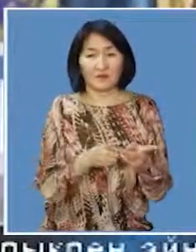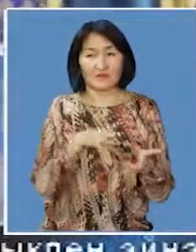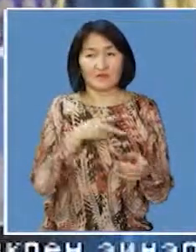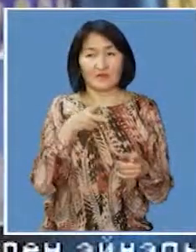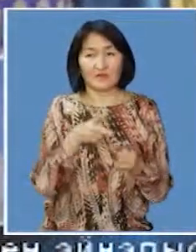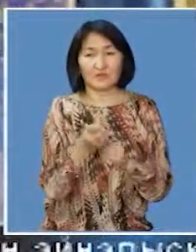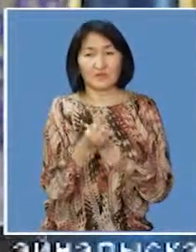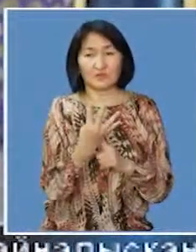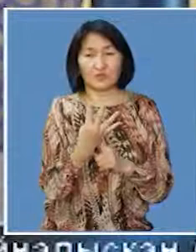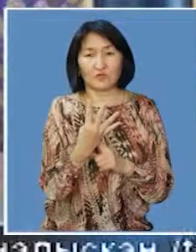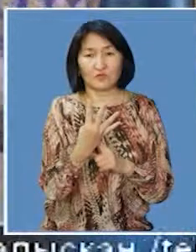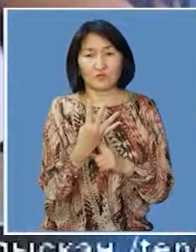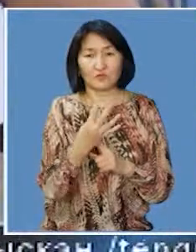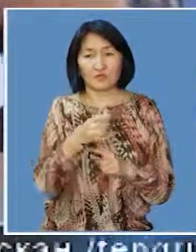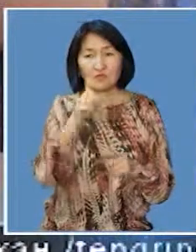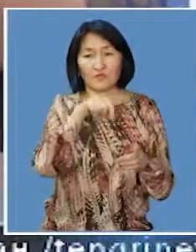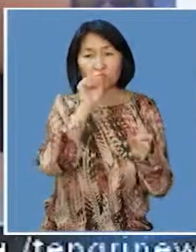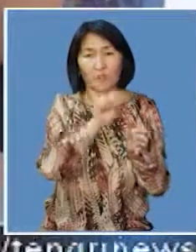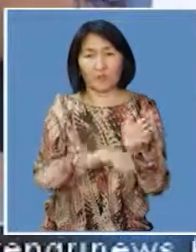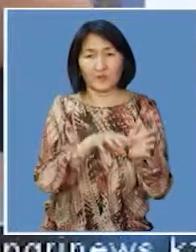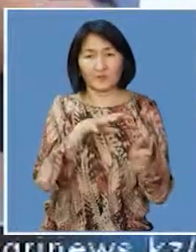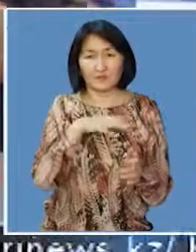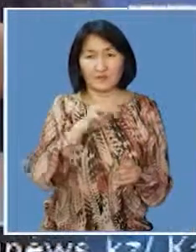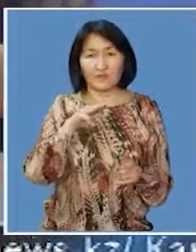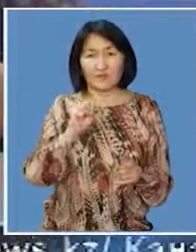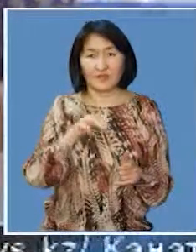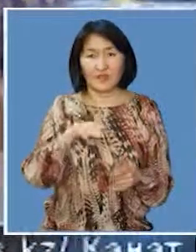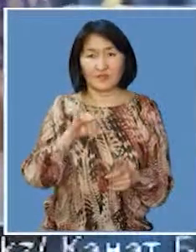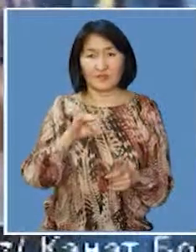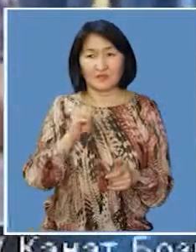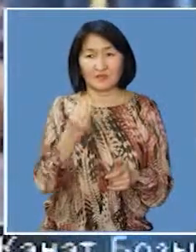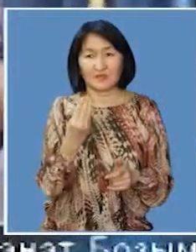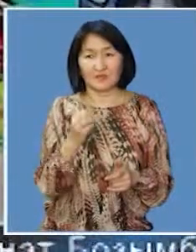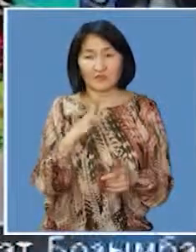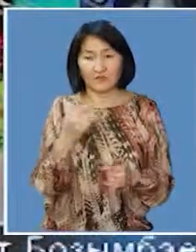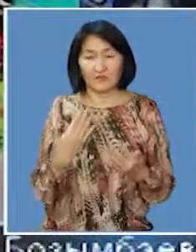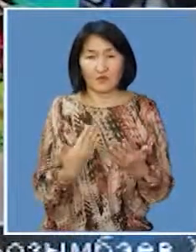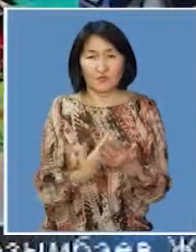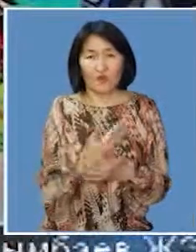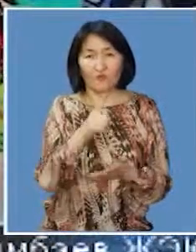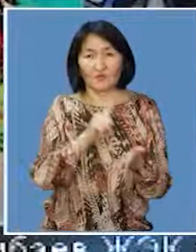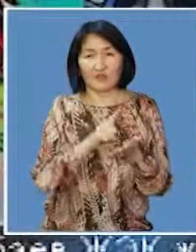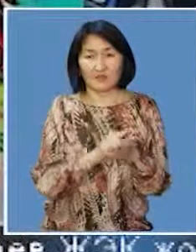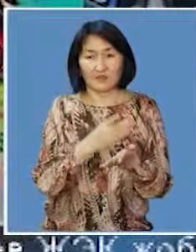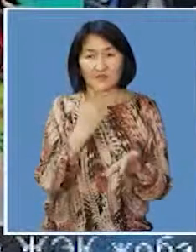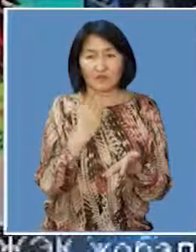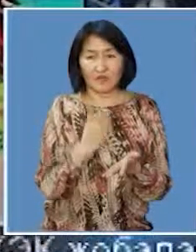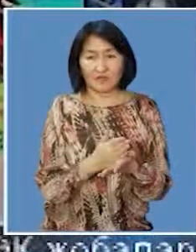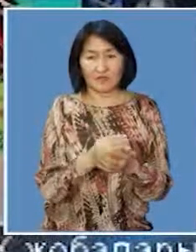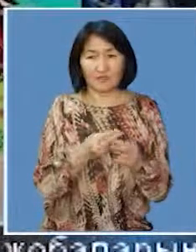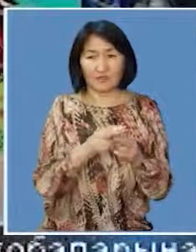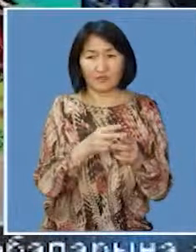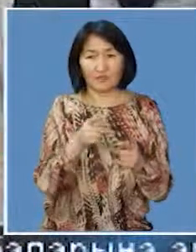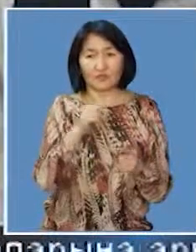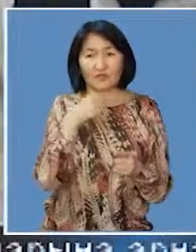ару халықаралық жас ғалымдар жарысында тағы да жолы болған. Осылайша Эхсана оңтүстік Кореяның өзі қалаған медициналық академияларына